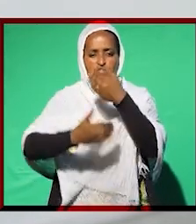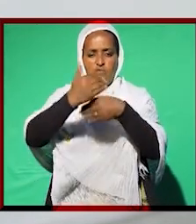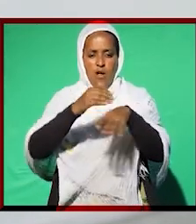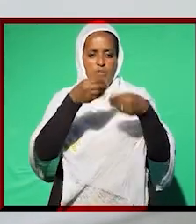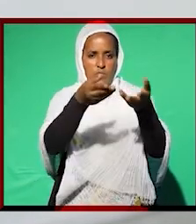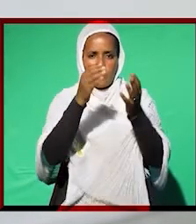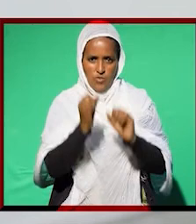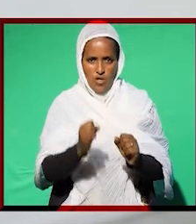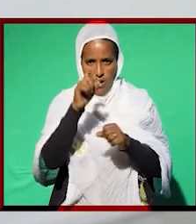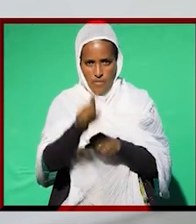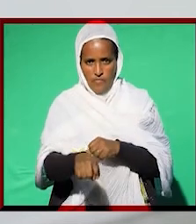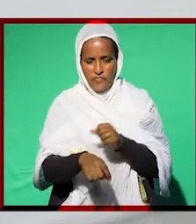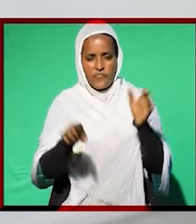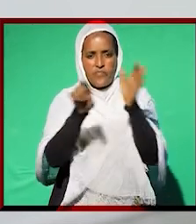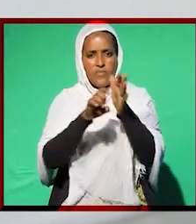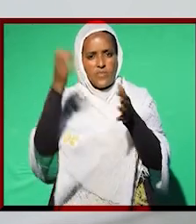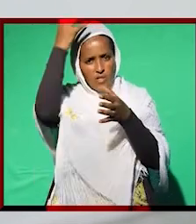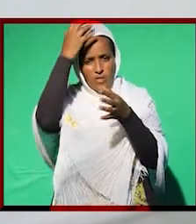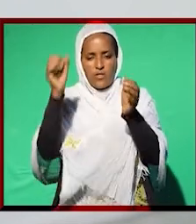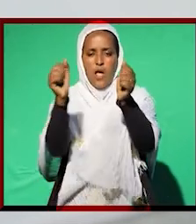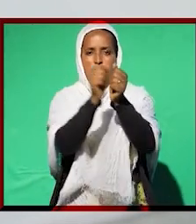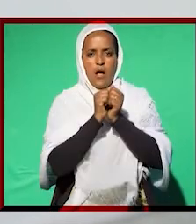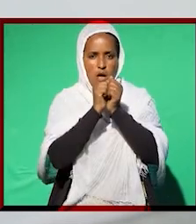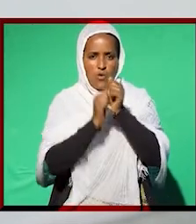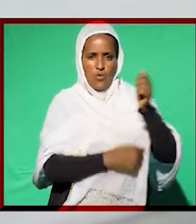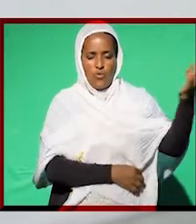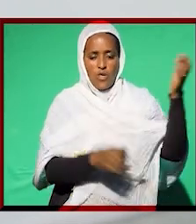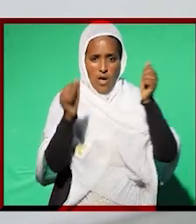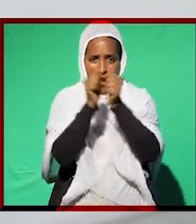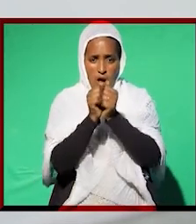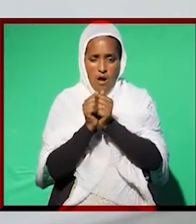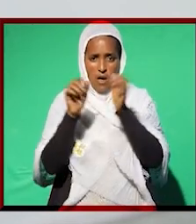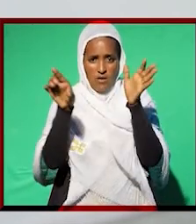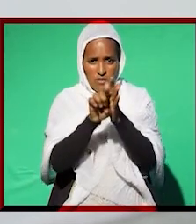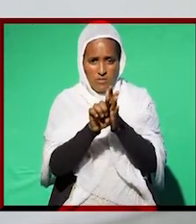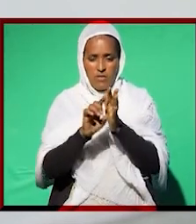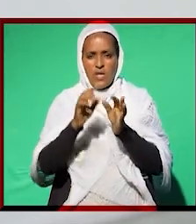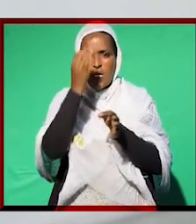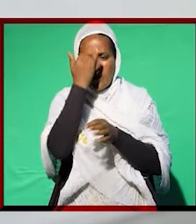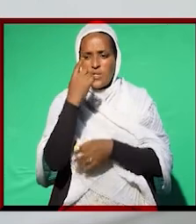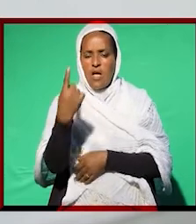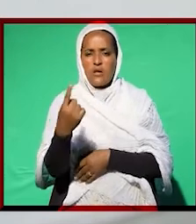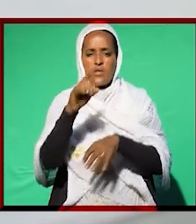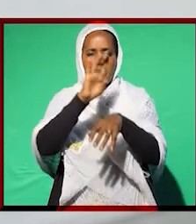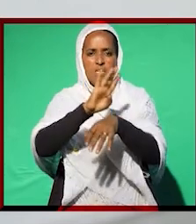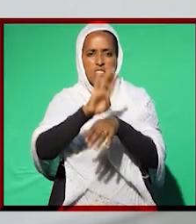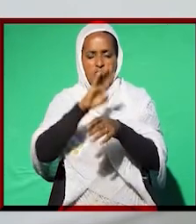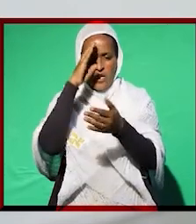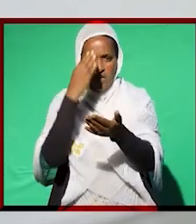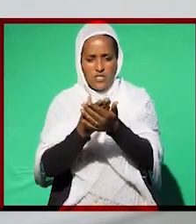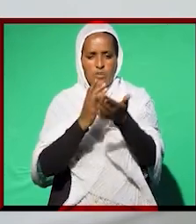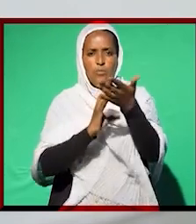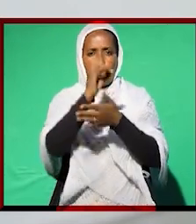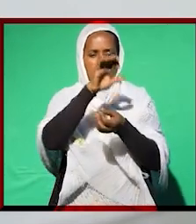የህግ ከለላ መስጠት መቻል አለባት። ህገ መንግስቱ የጋራ ነው። ህጉ የጋራ ከሆነ ለምንድን ነው የአንድ